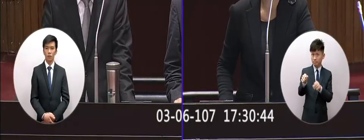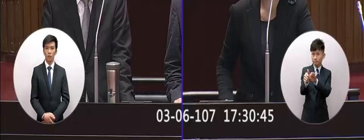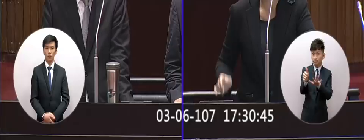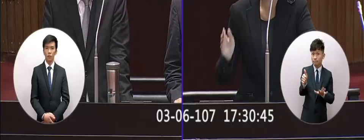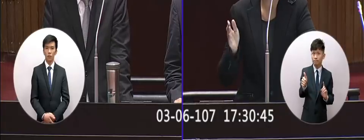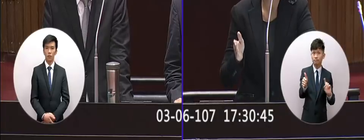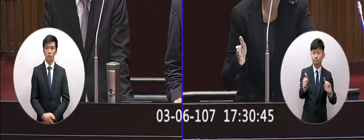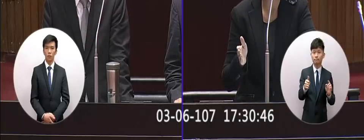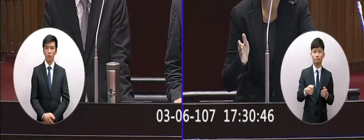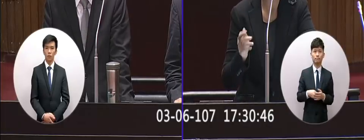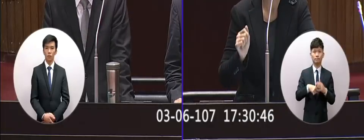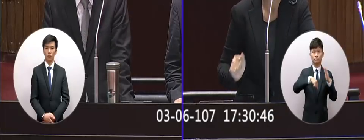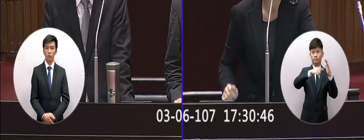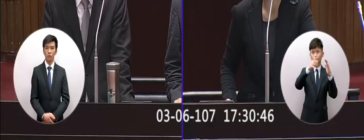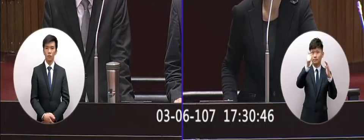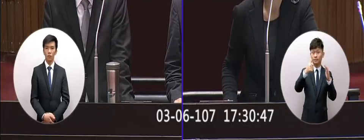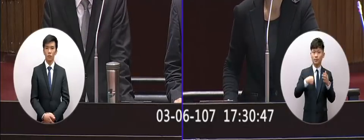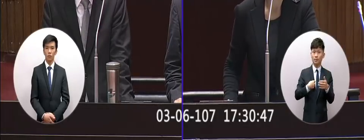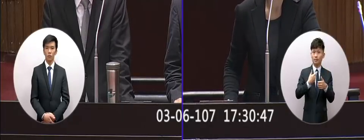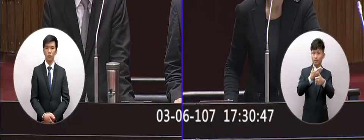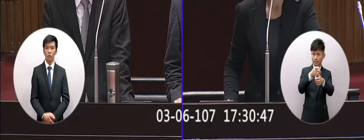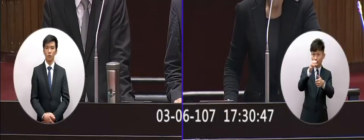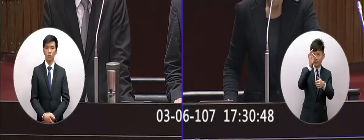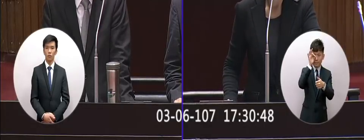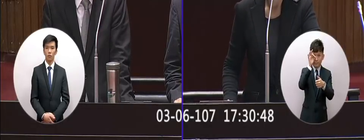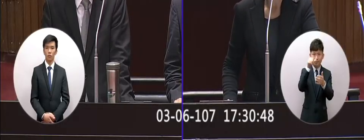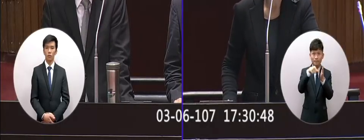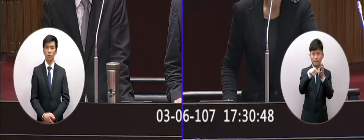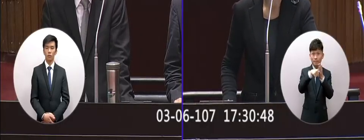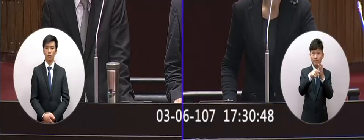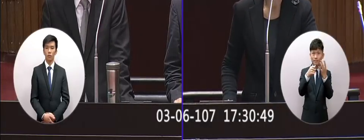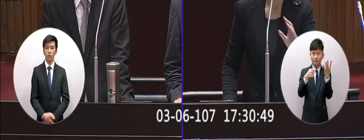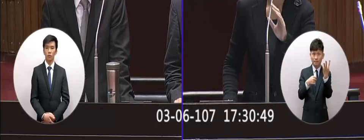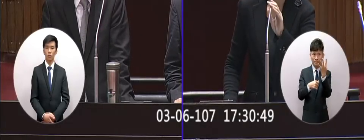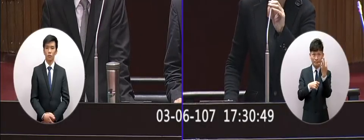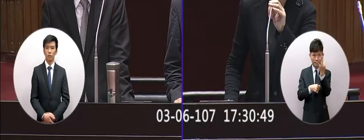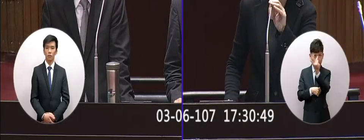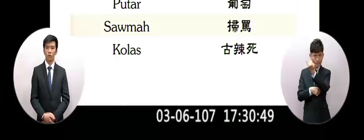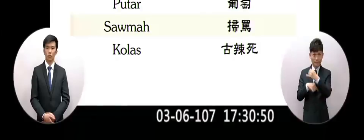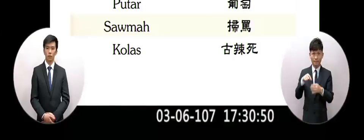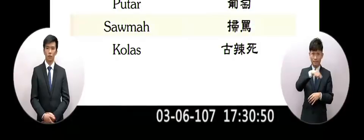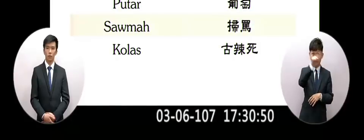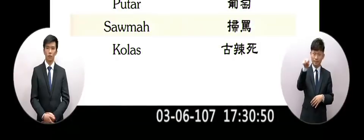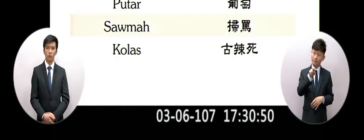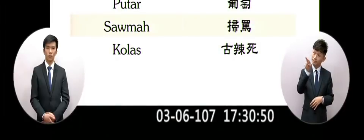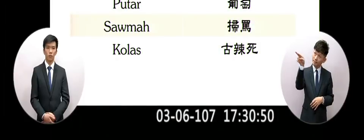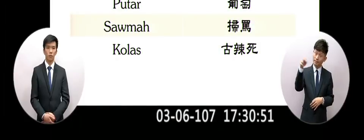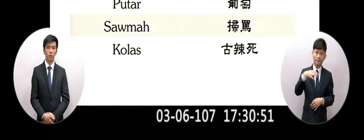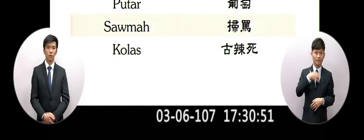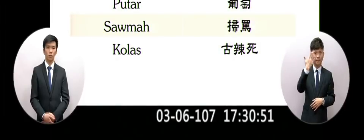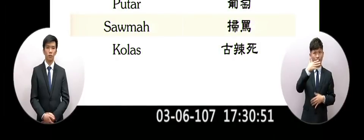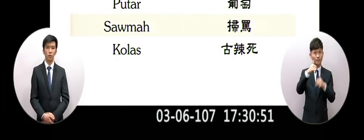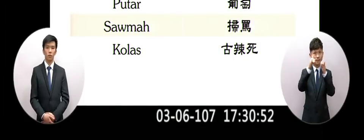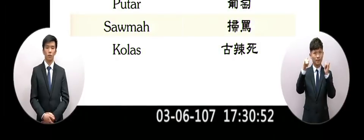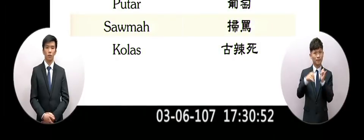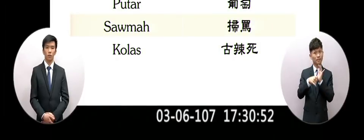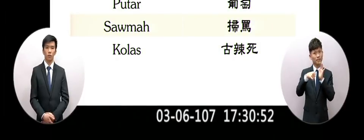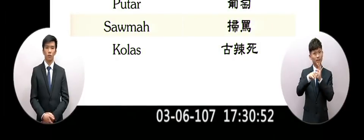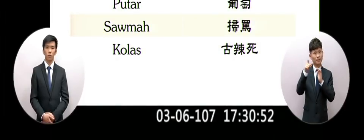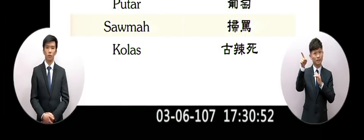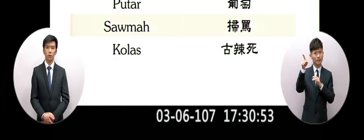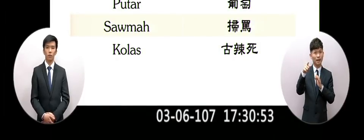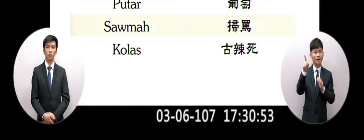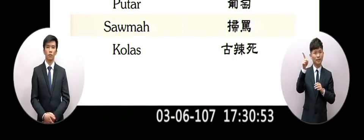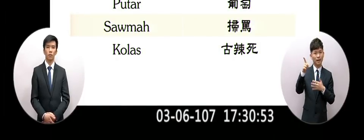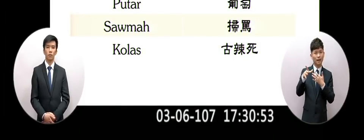么？我给院长再看几个名字，你们看，有一个阿美族的名字叫做